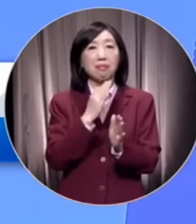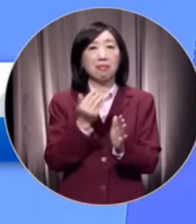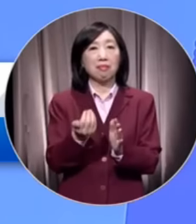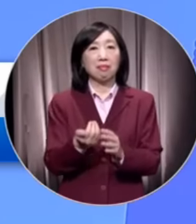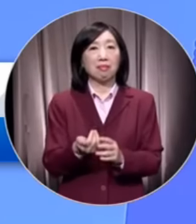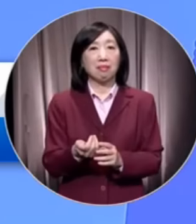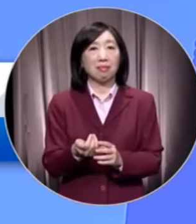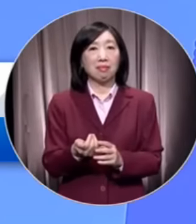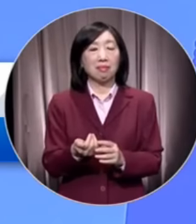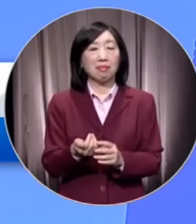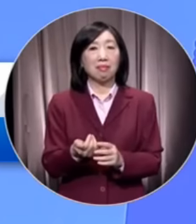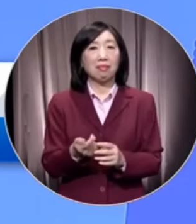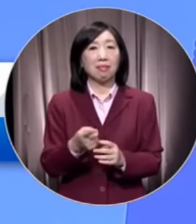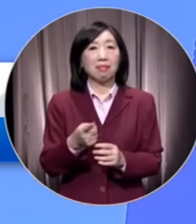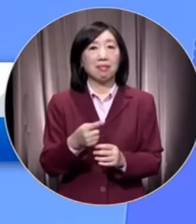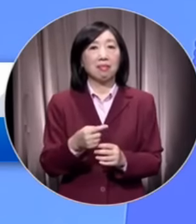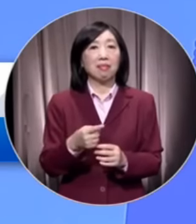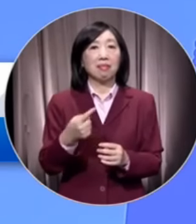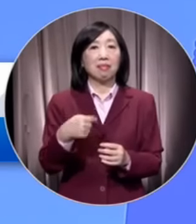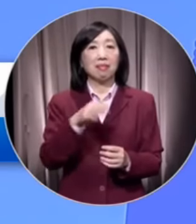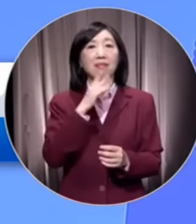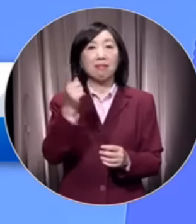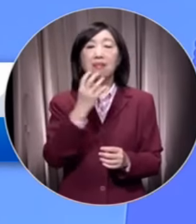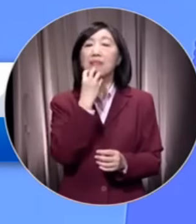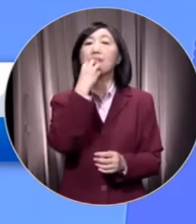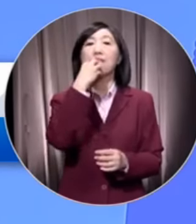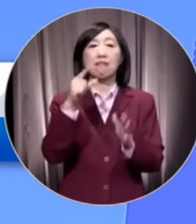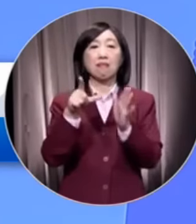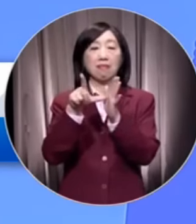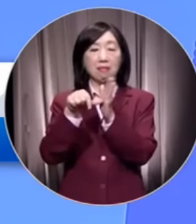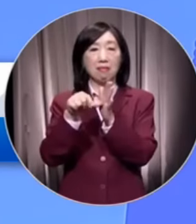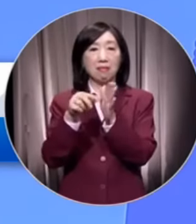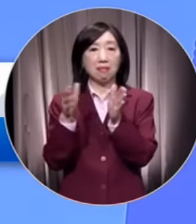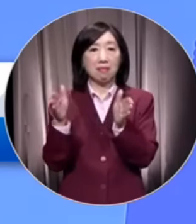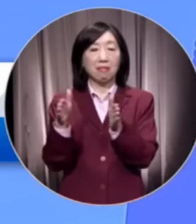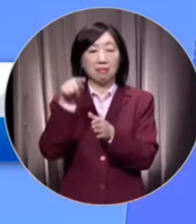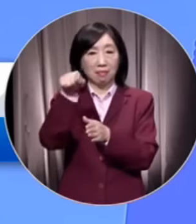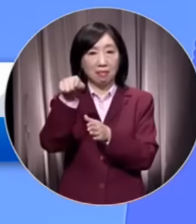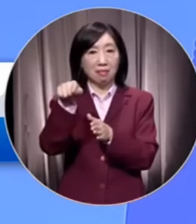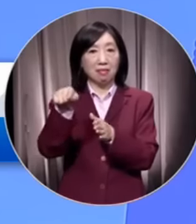留在您的政治恩师李登辉总统担任国民